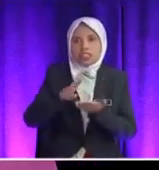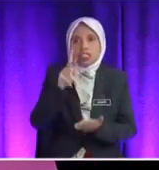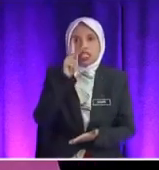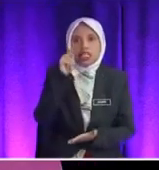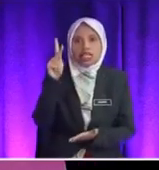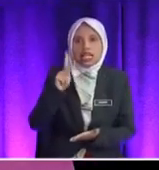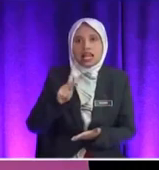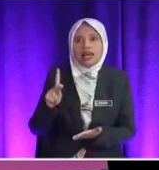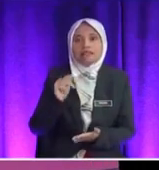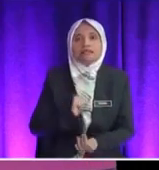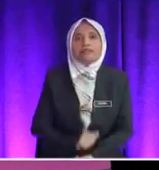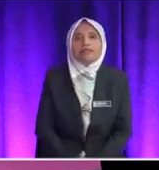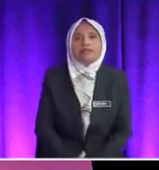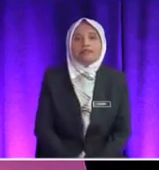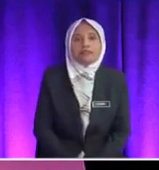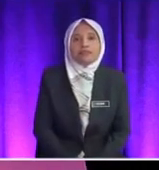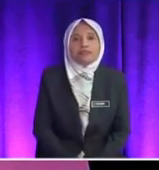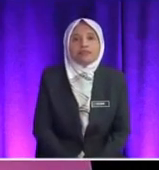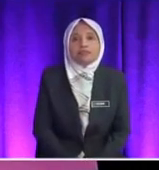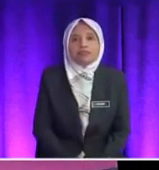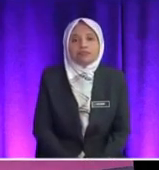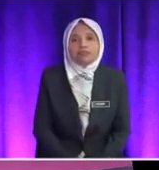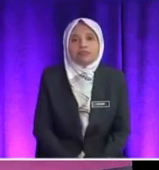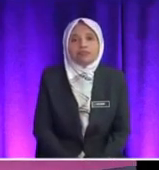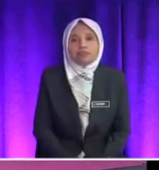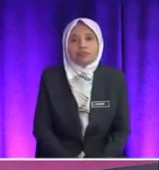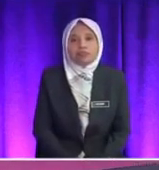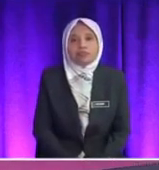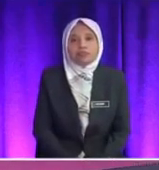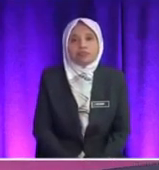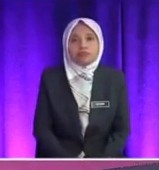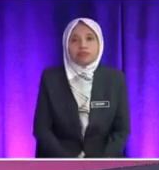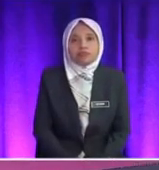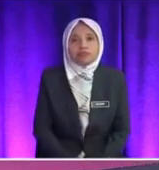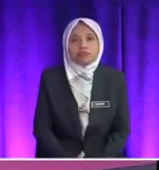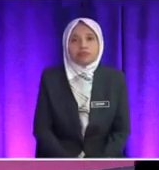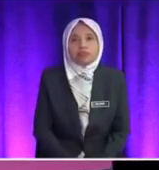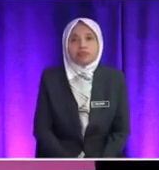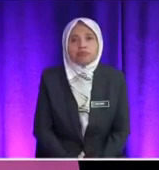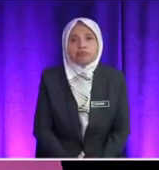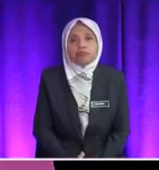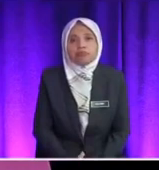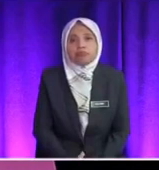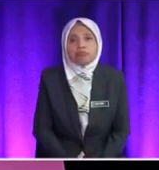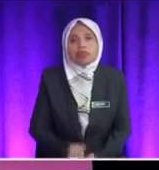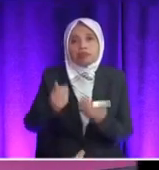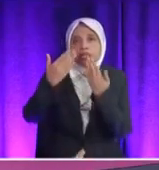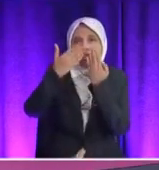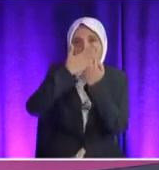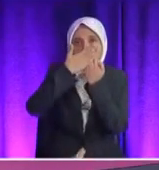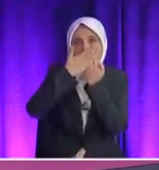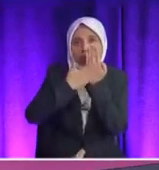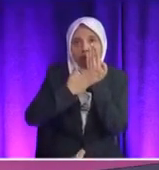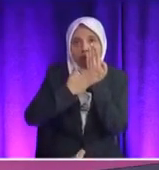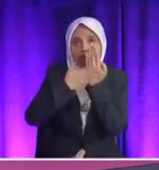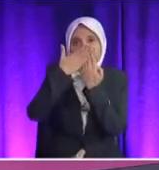datanya kita Oh ya hahaha gosok datasheet aja selalu melihat as dan ke bawah statesman Gua